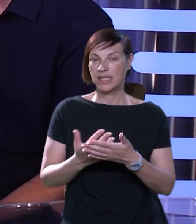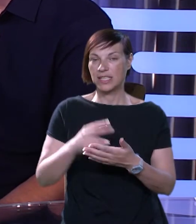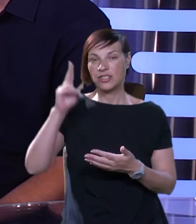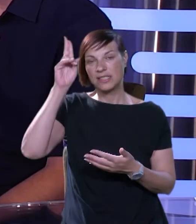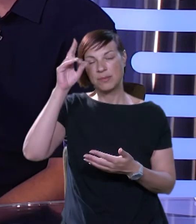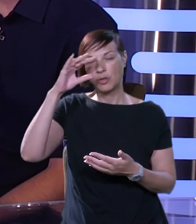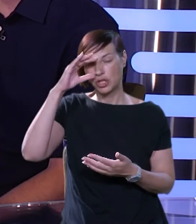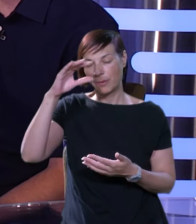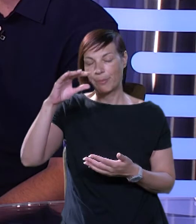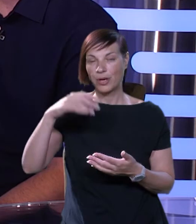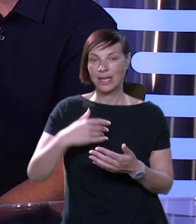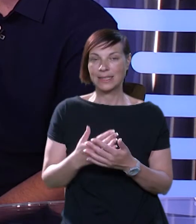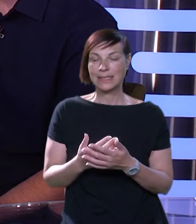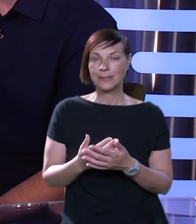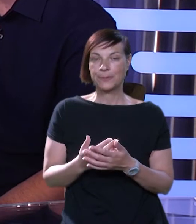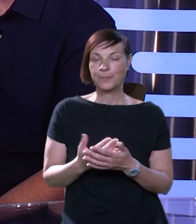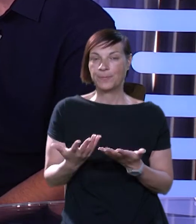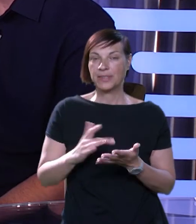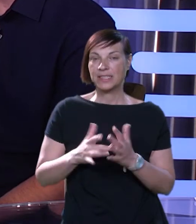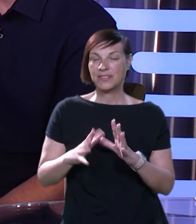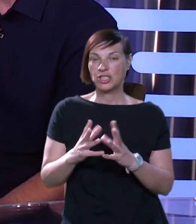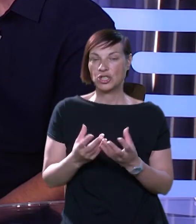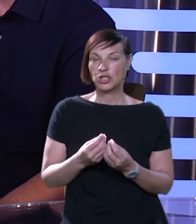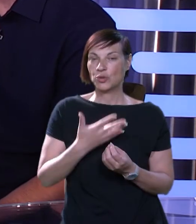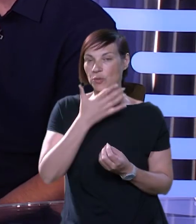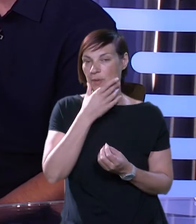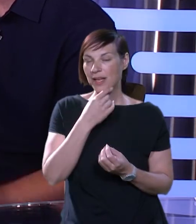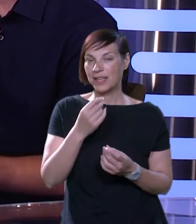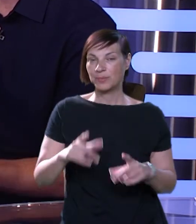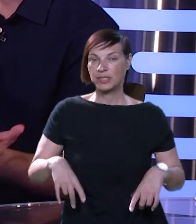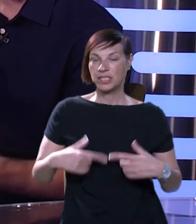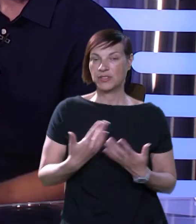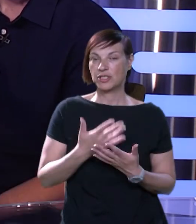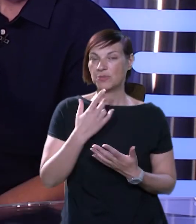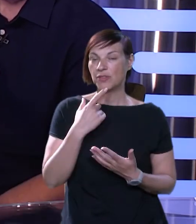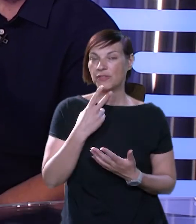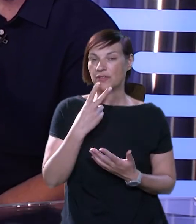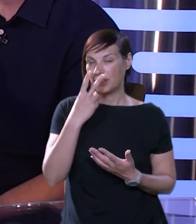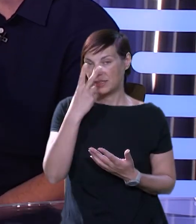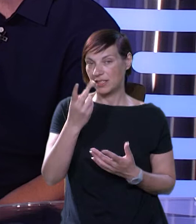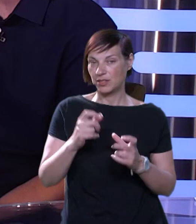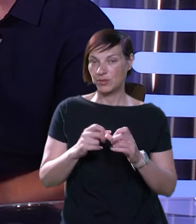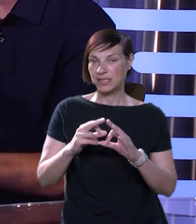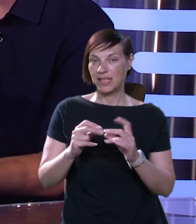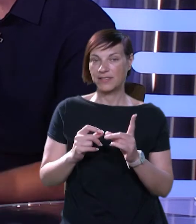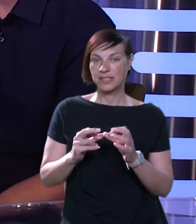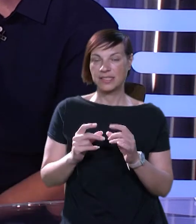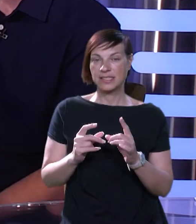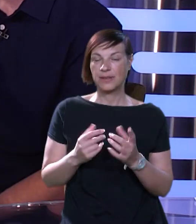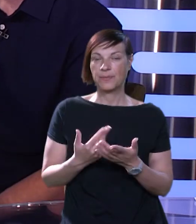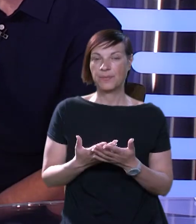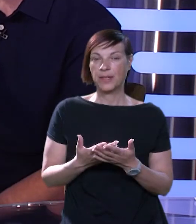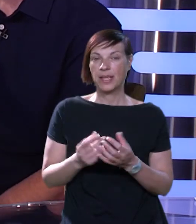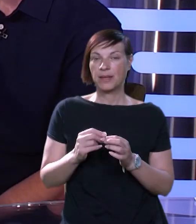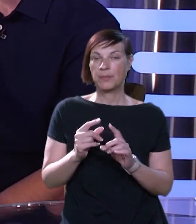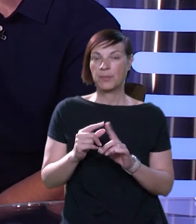se film može pogledati i da nekako sve to skupa lijepo je zaživjelo. I ono što smo vidjeli na kinu Slavica, Gogo Bogdan je bio tu,